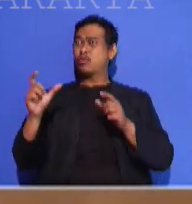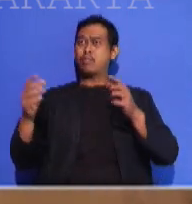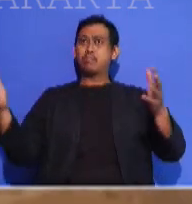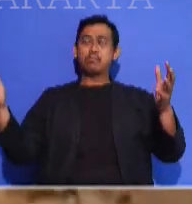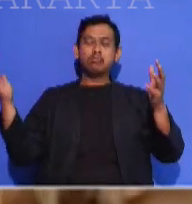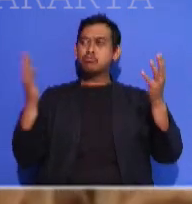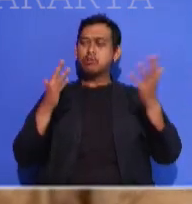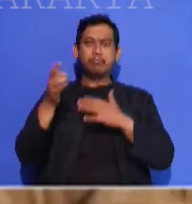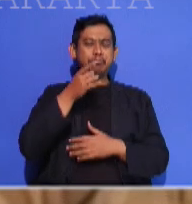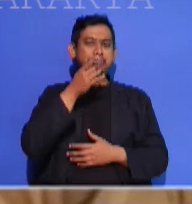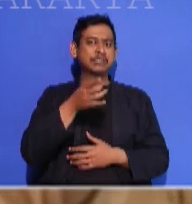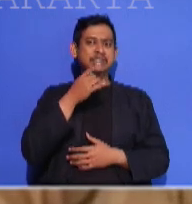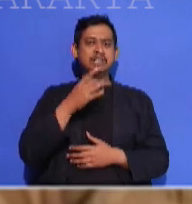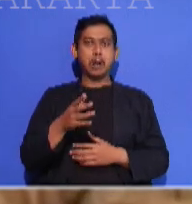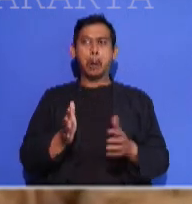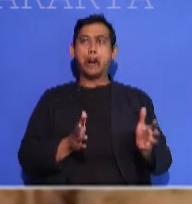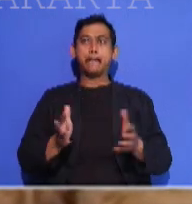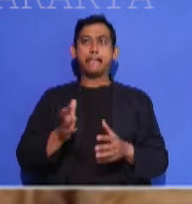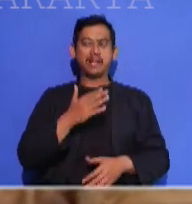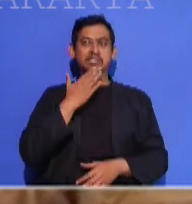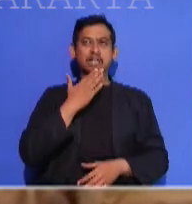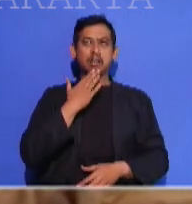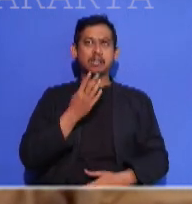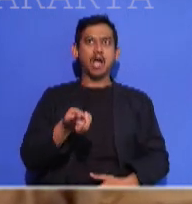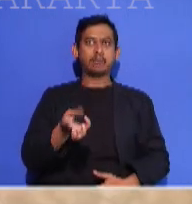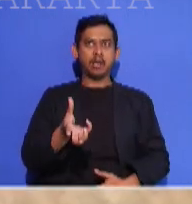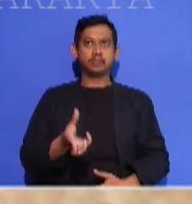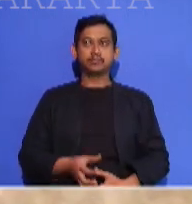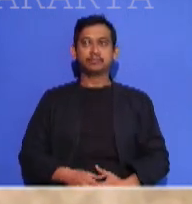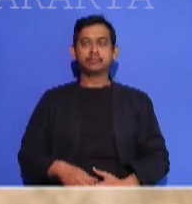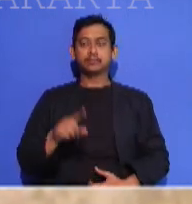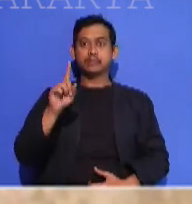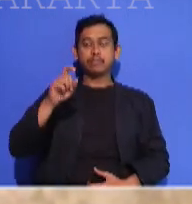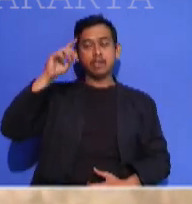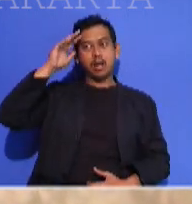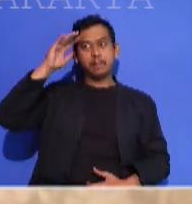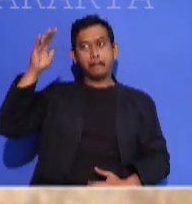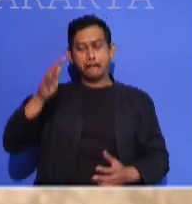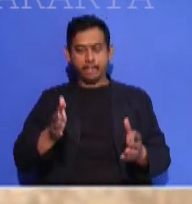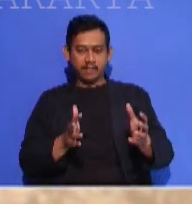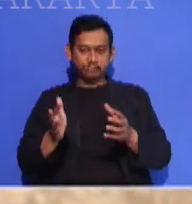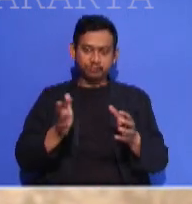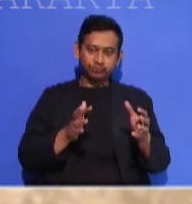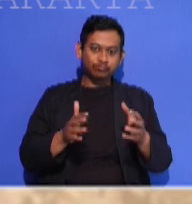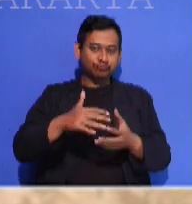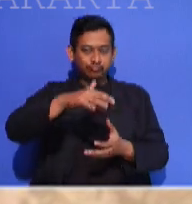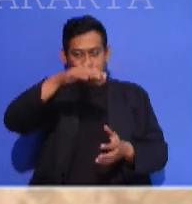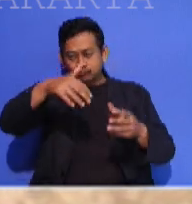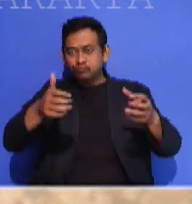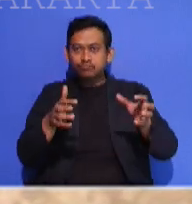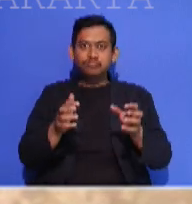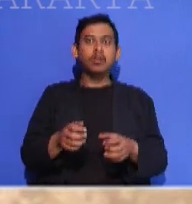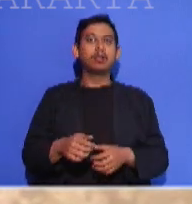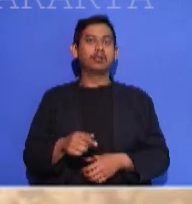gerabah menika ugi namung prasaja kemawon, ingkang dipun betahaken kreativitas ingkang tanpa winates. Mlebet ing mangsa